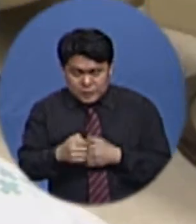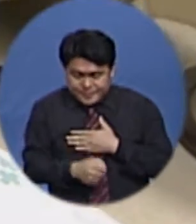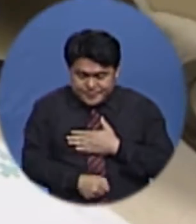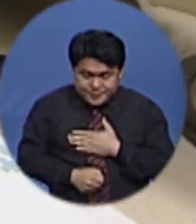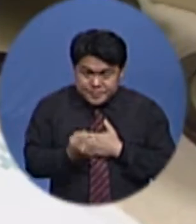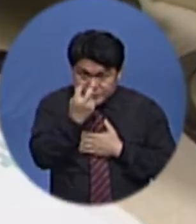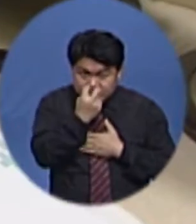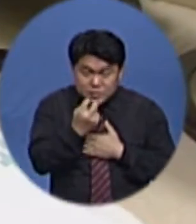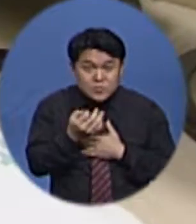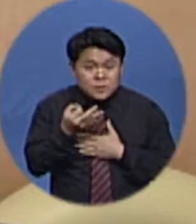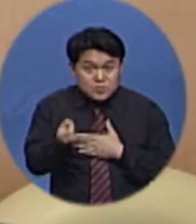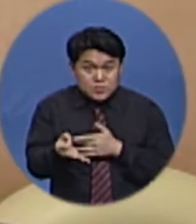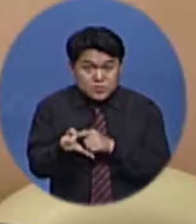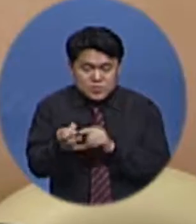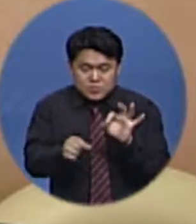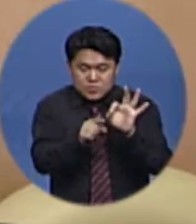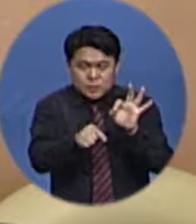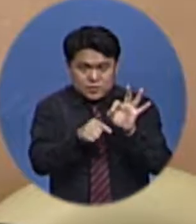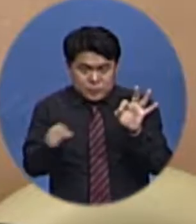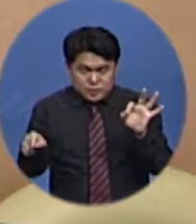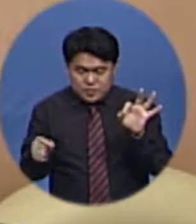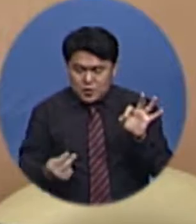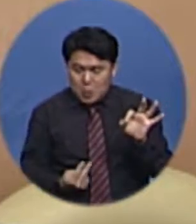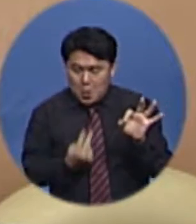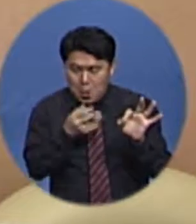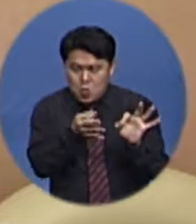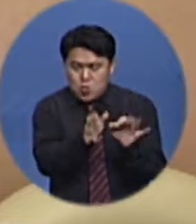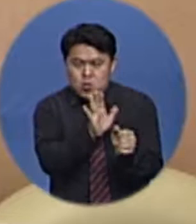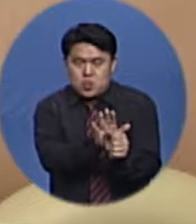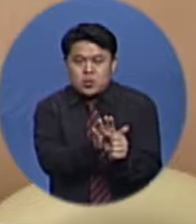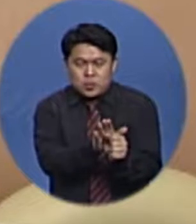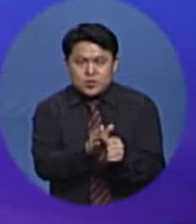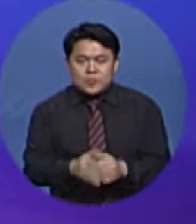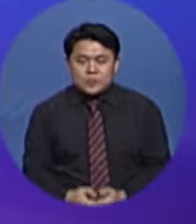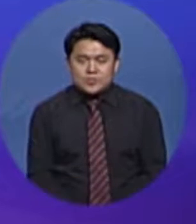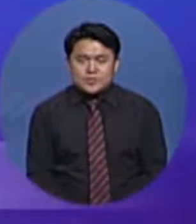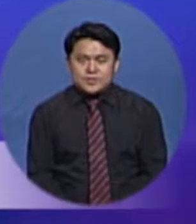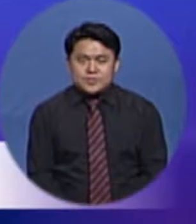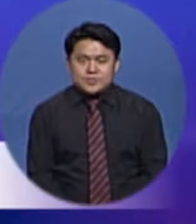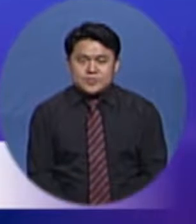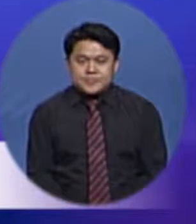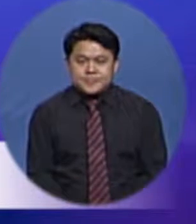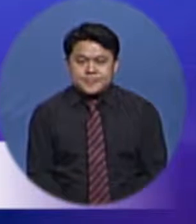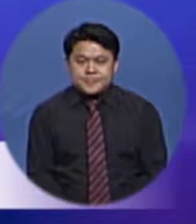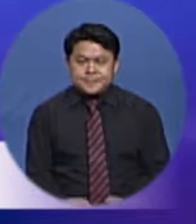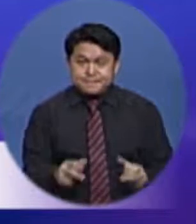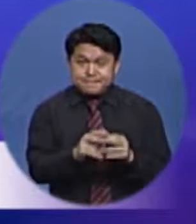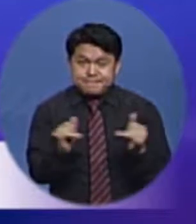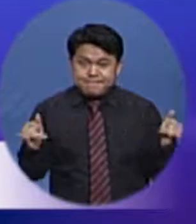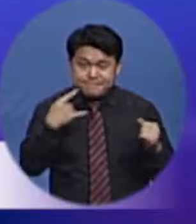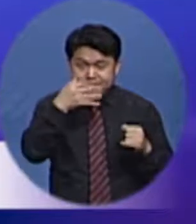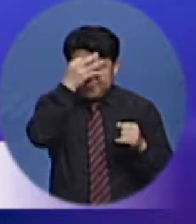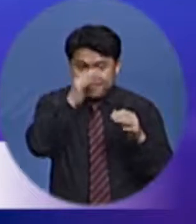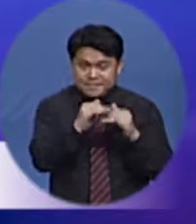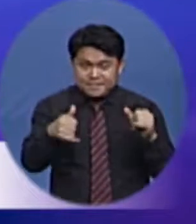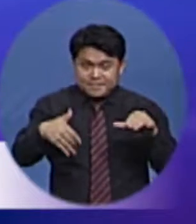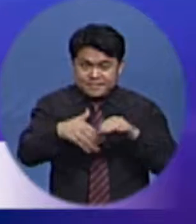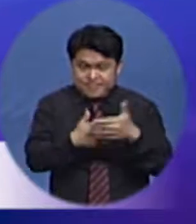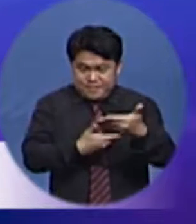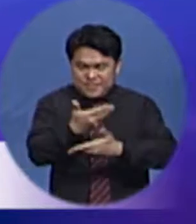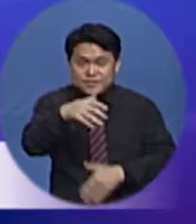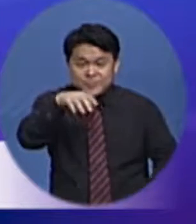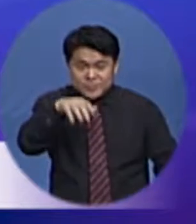대해서도 오는 10월부터 건강보험이 적용됩니다. 장애예술인들의 문화소통의